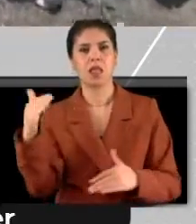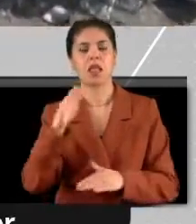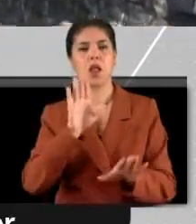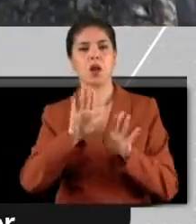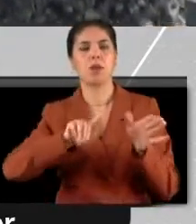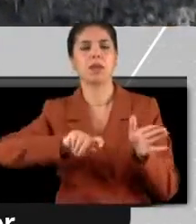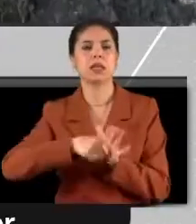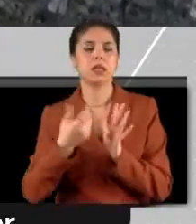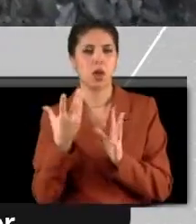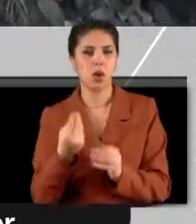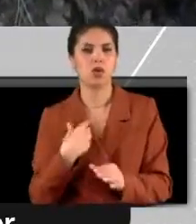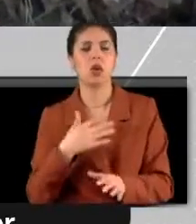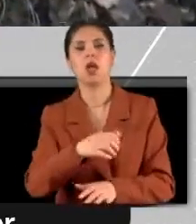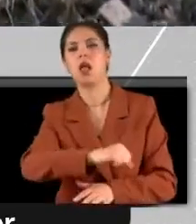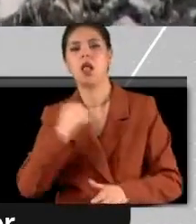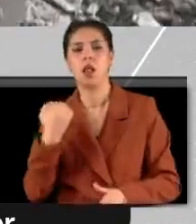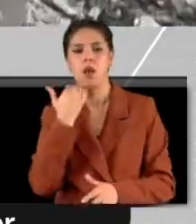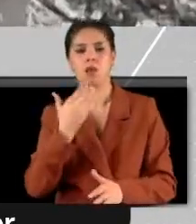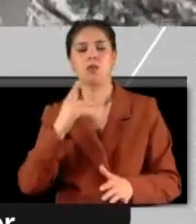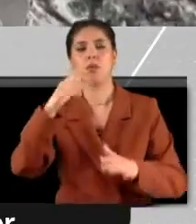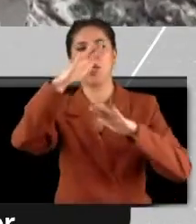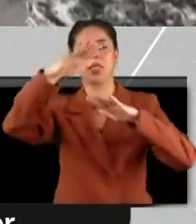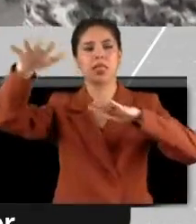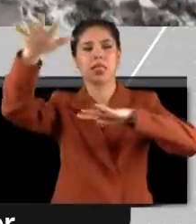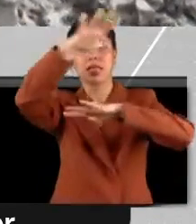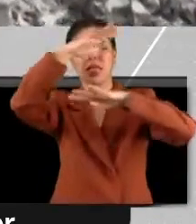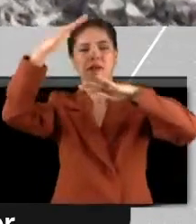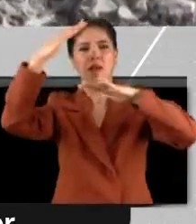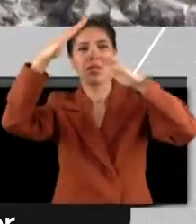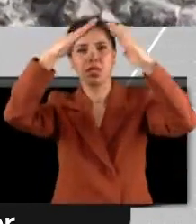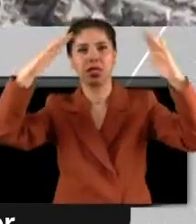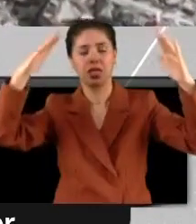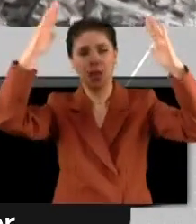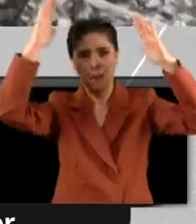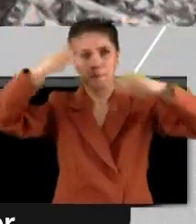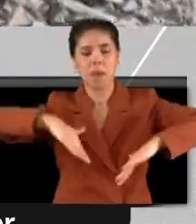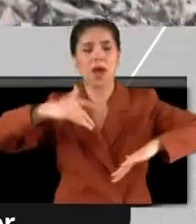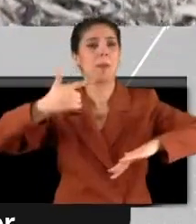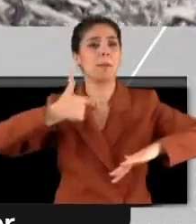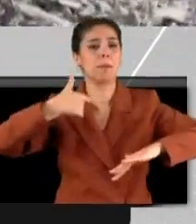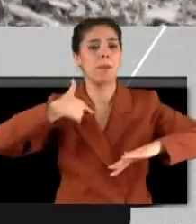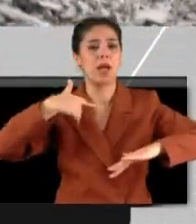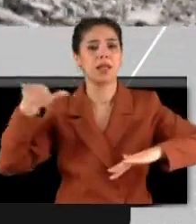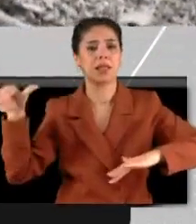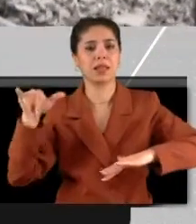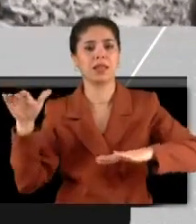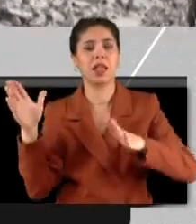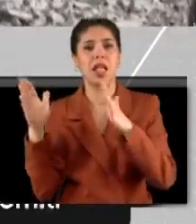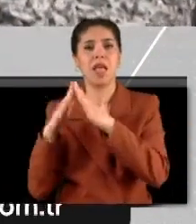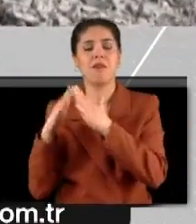kilitlendi. Açamadık. Tavan üstümüze düşmeye başladı. Daha sonra benim üzerime yan dairenin